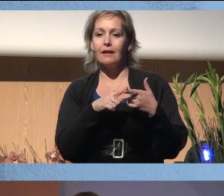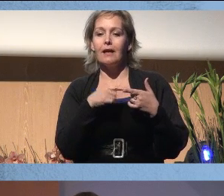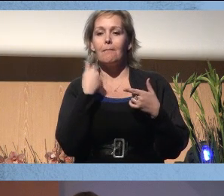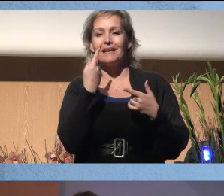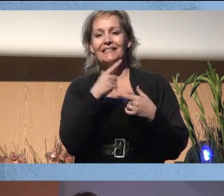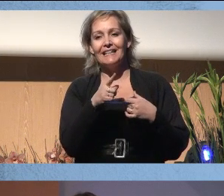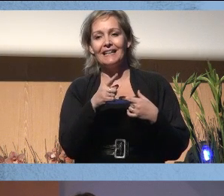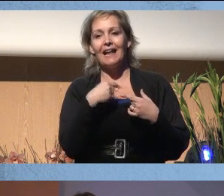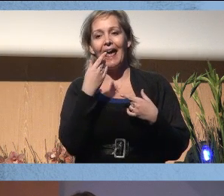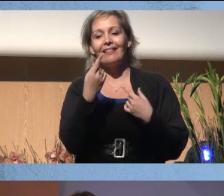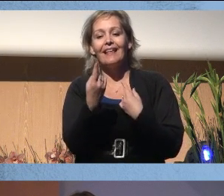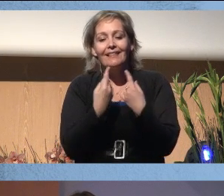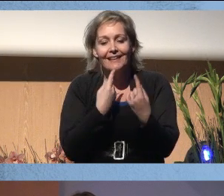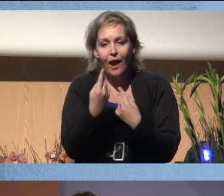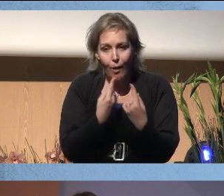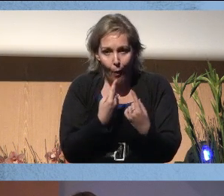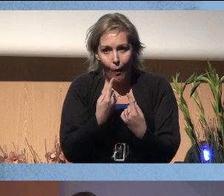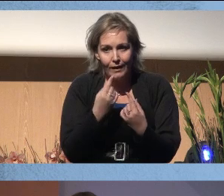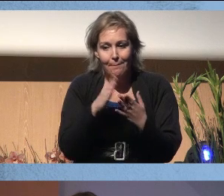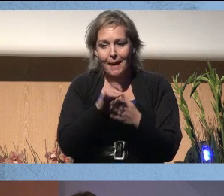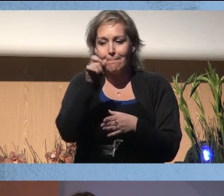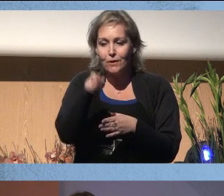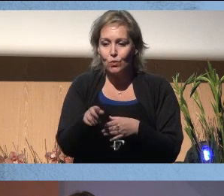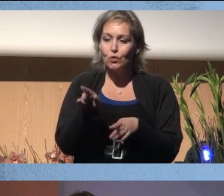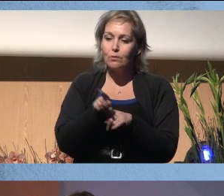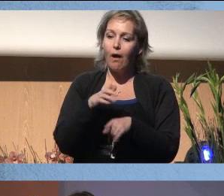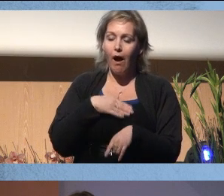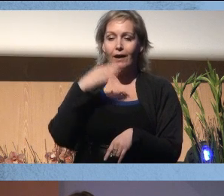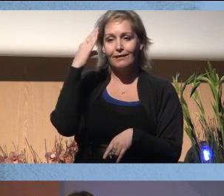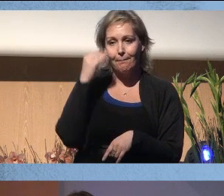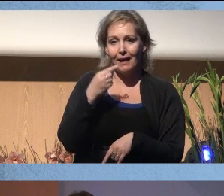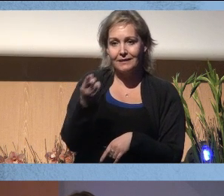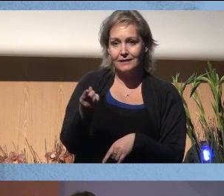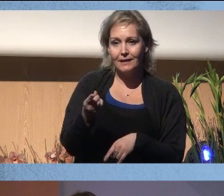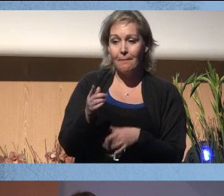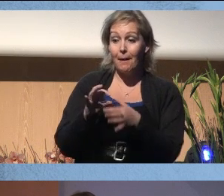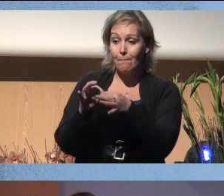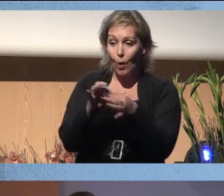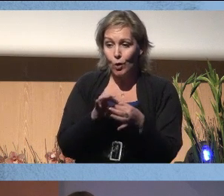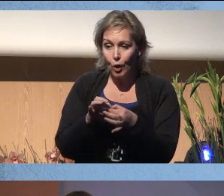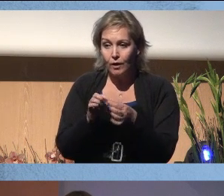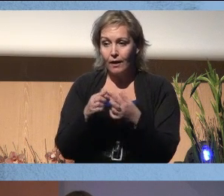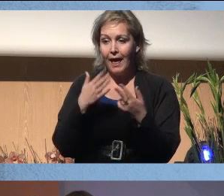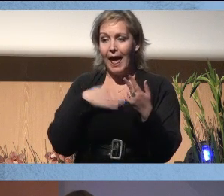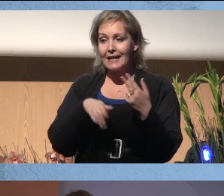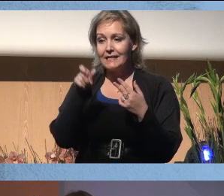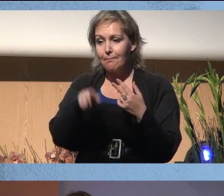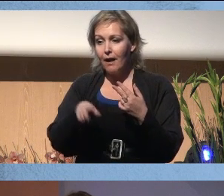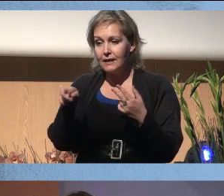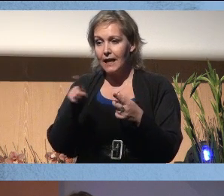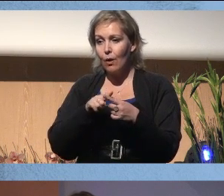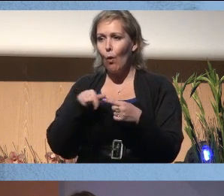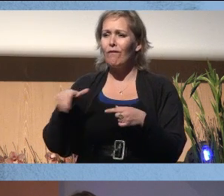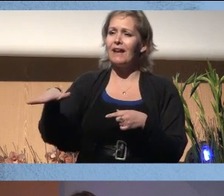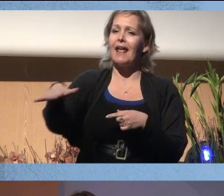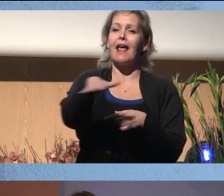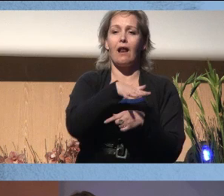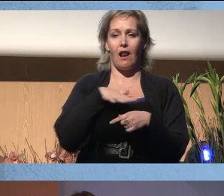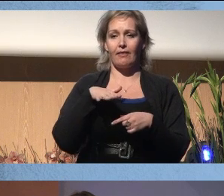til etter dialog med personer med demens, med pårørende og helsepersonell over hele